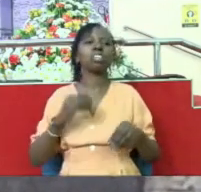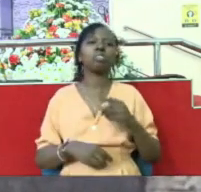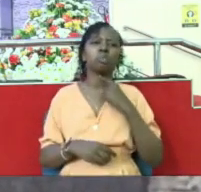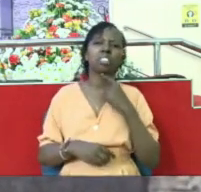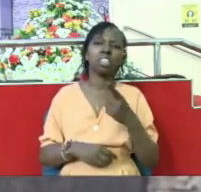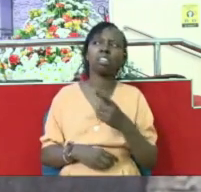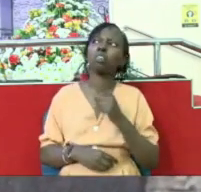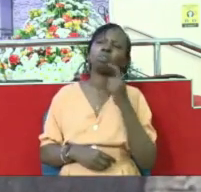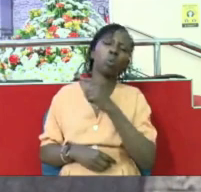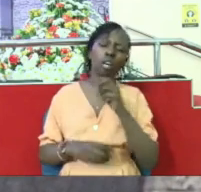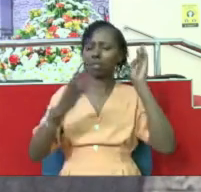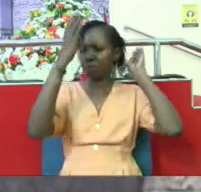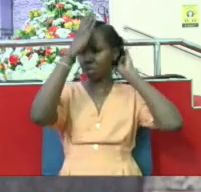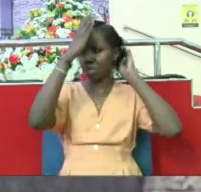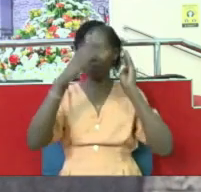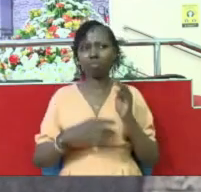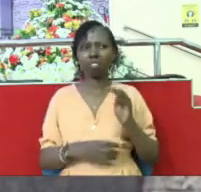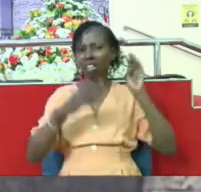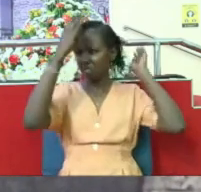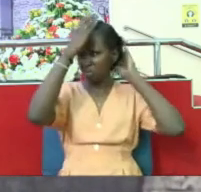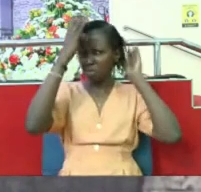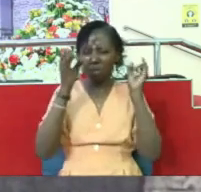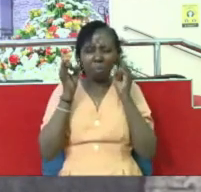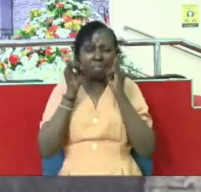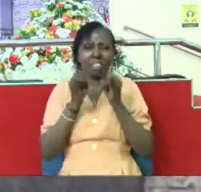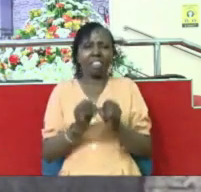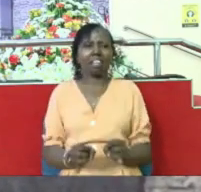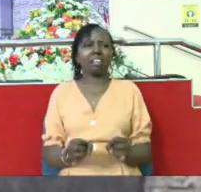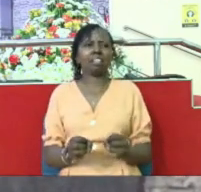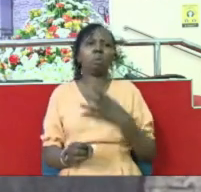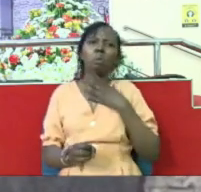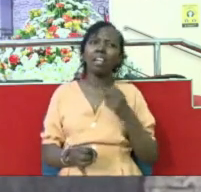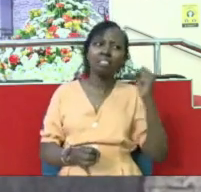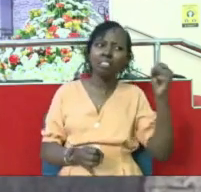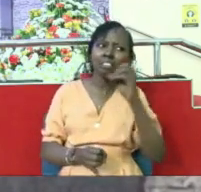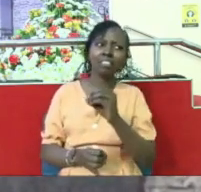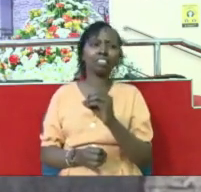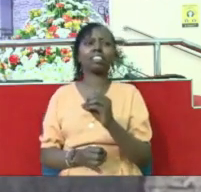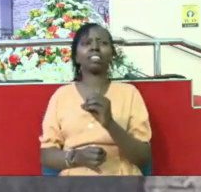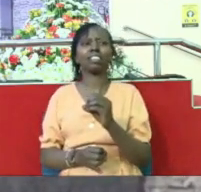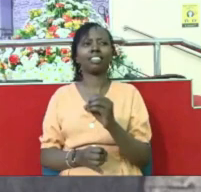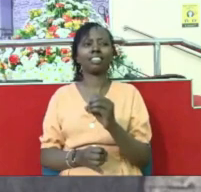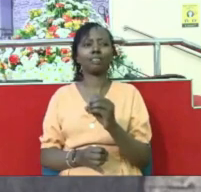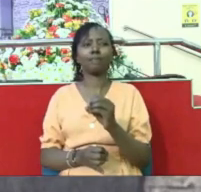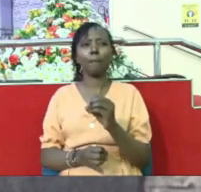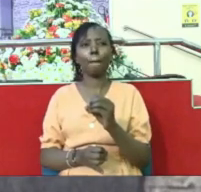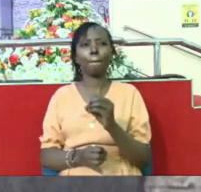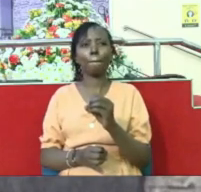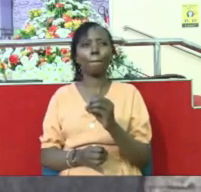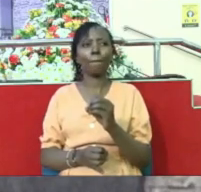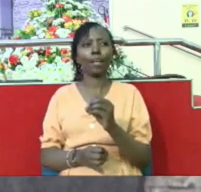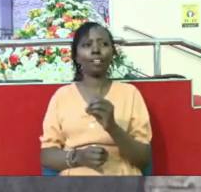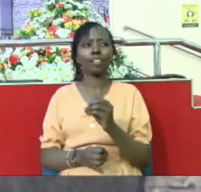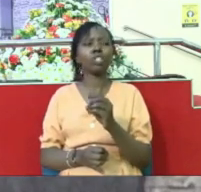50. Bishop amehurika na hata 50. Skofu anaitisha 50. Yaani utaenda wewe mwenyewe ukijifunga.